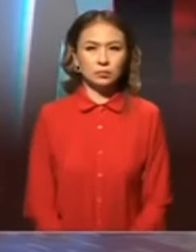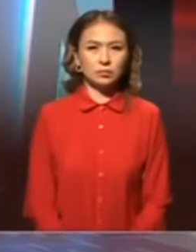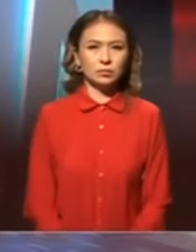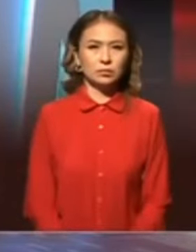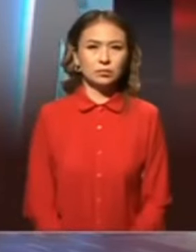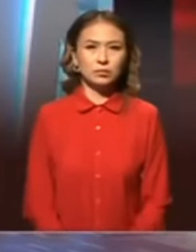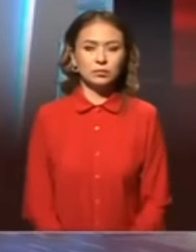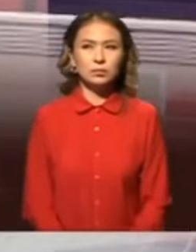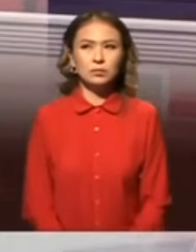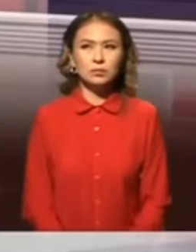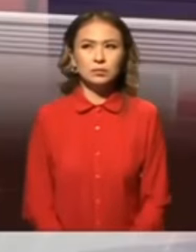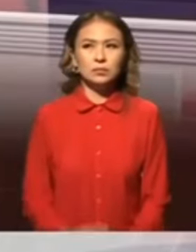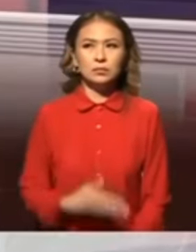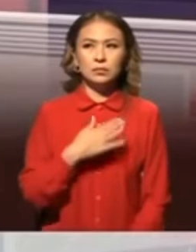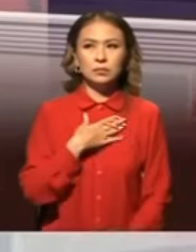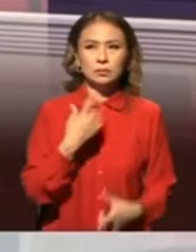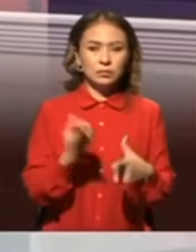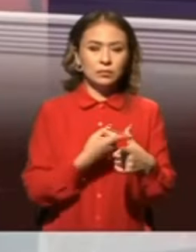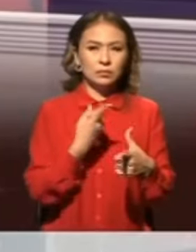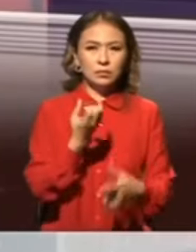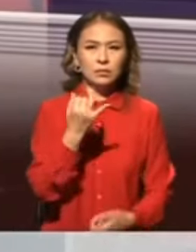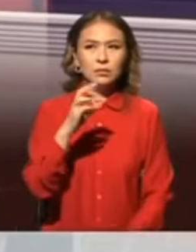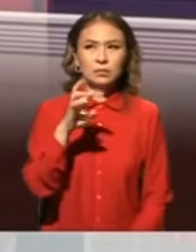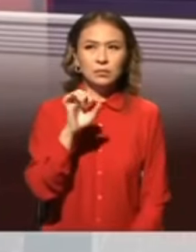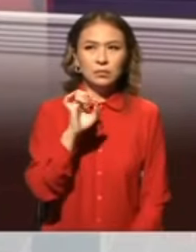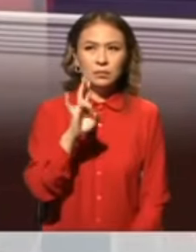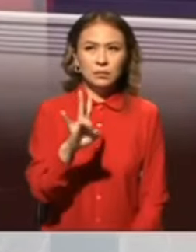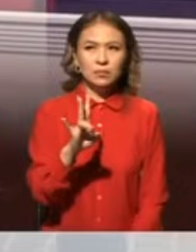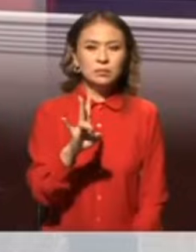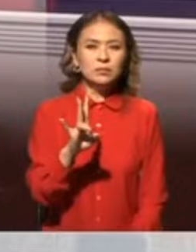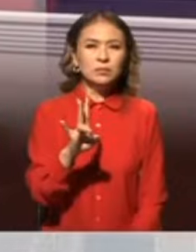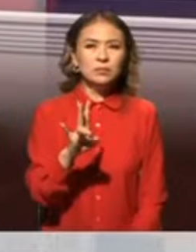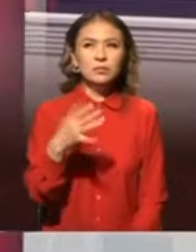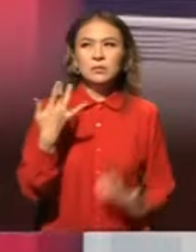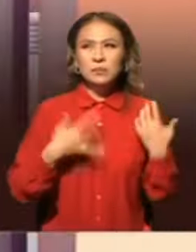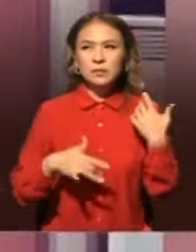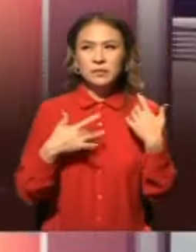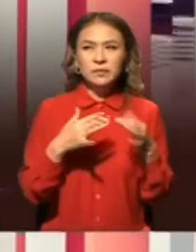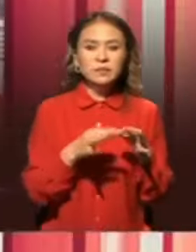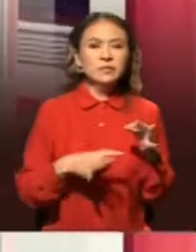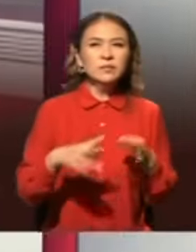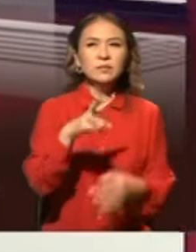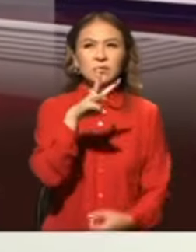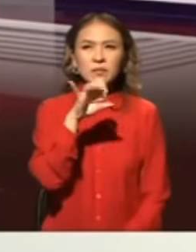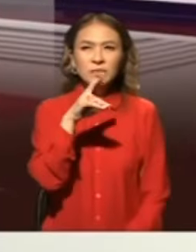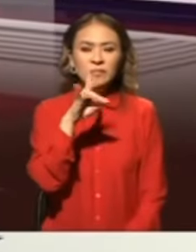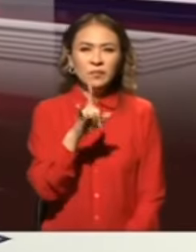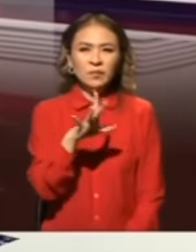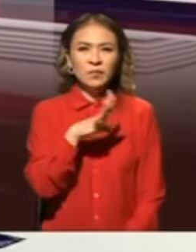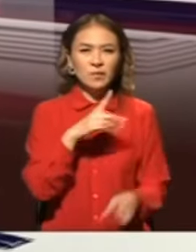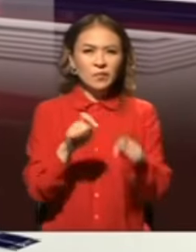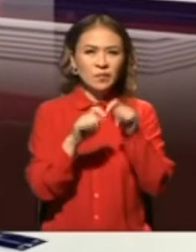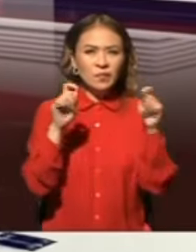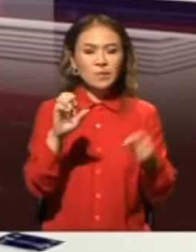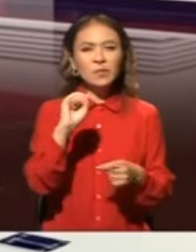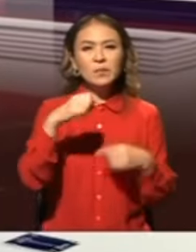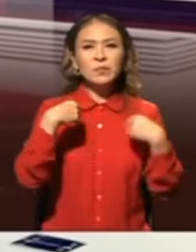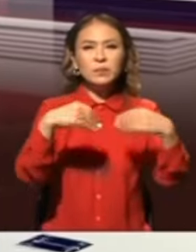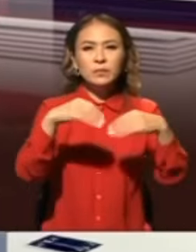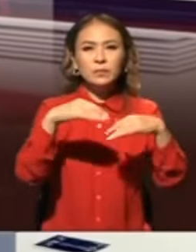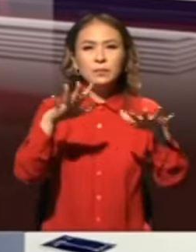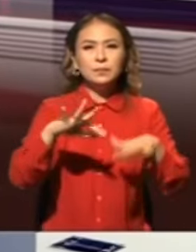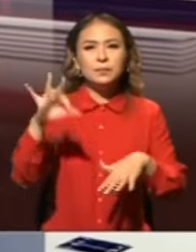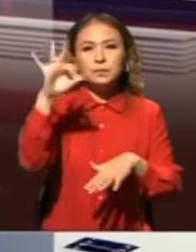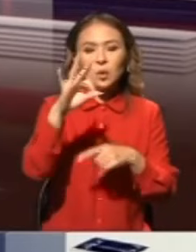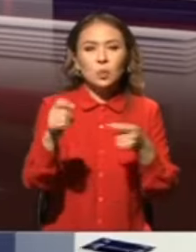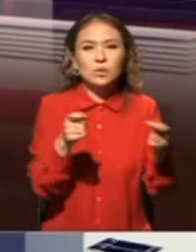Саламатсыздар тағы да. Менің есімім Айман болады, Ақынбекова. Осы Жамбыл облысы Мерке ауданында ашылған агросауат оқу орталығының